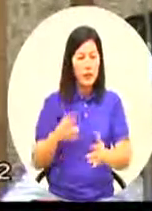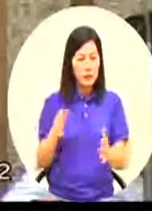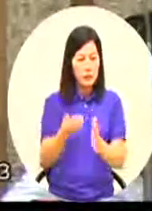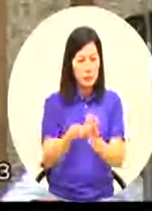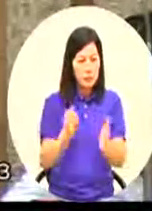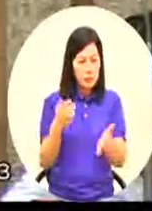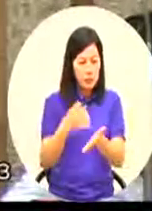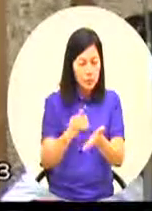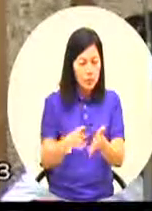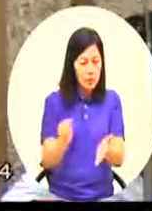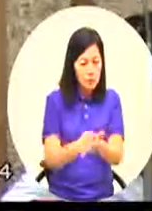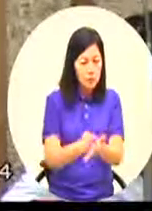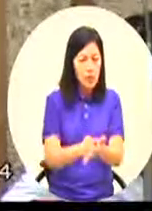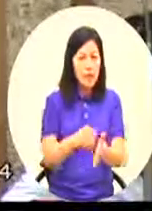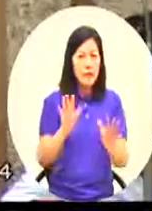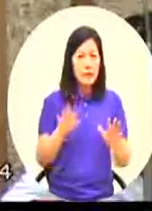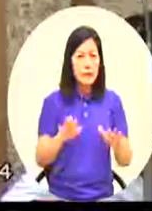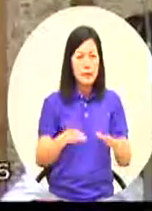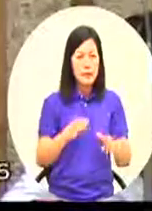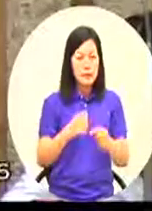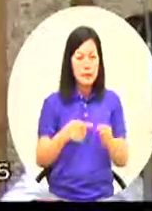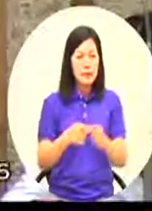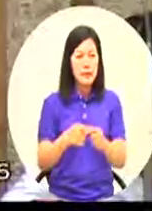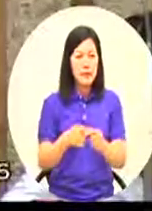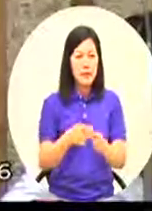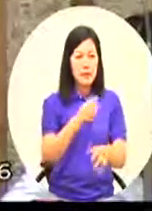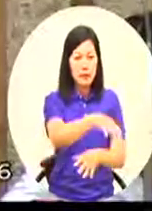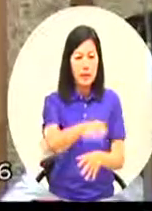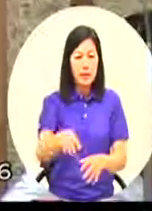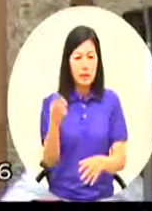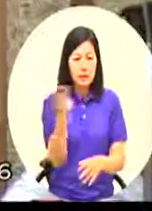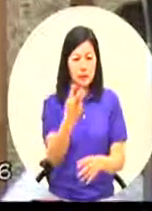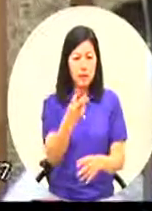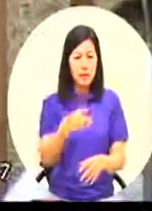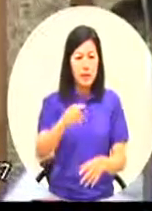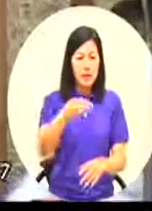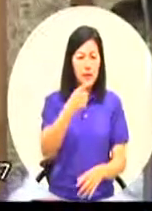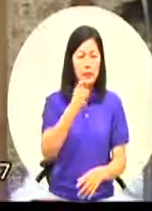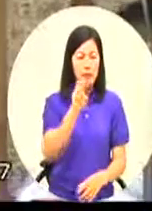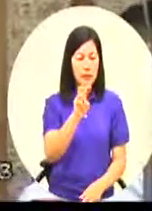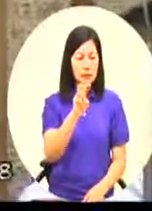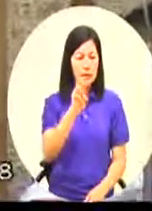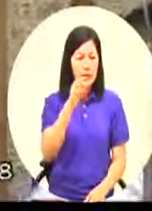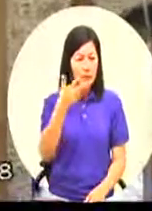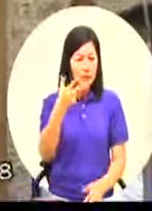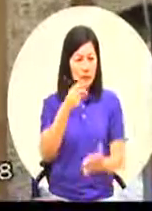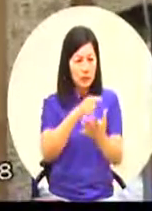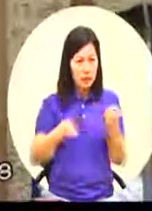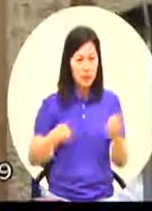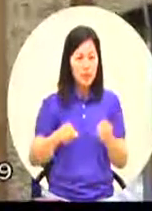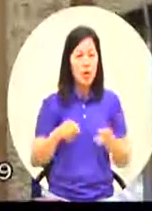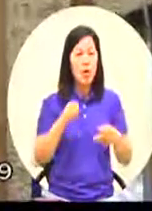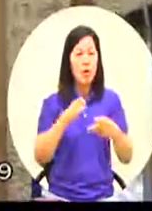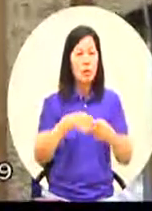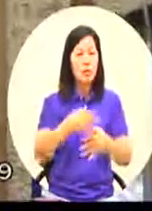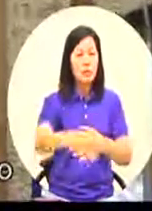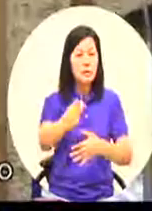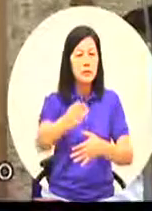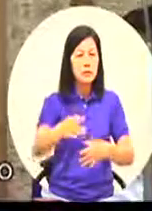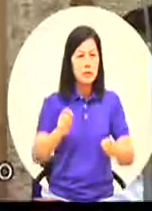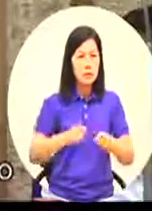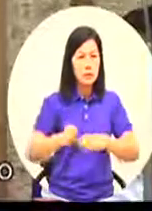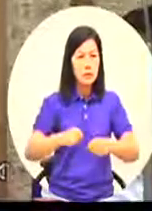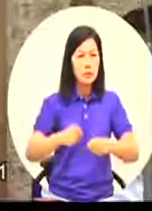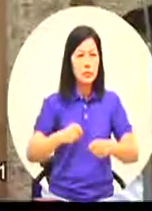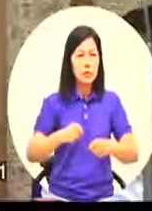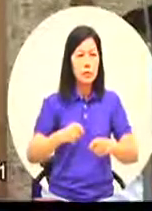实今年呢我们总共受理3个区总共127件的这个工程案，那我们核定